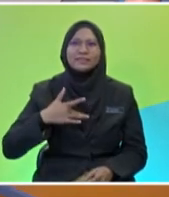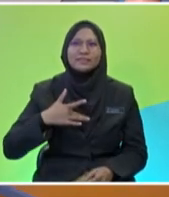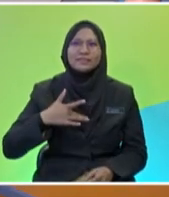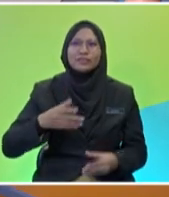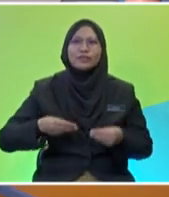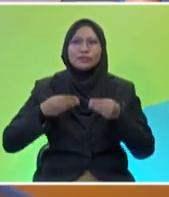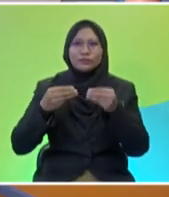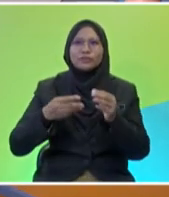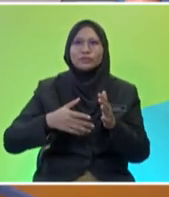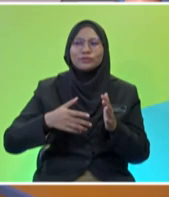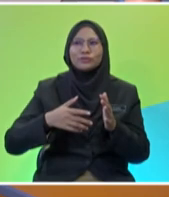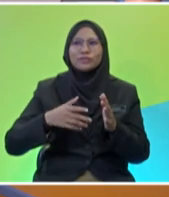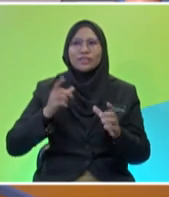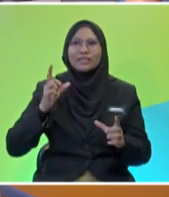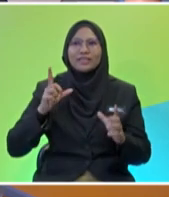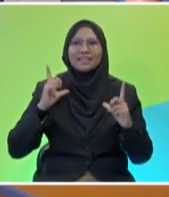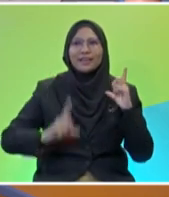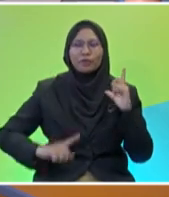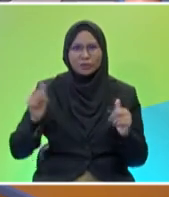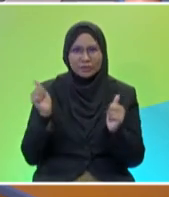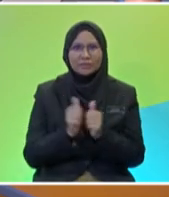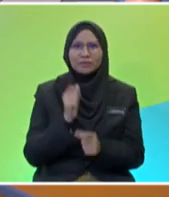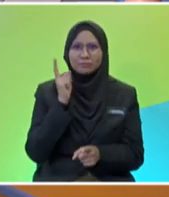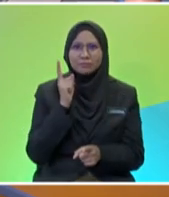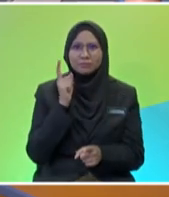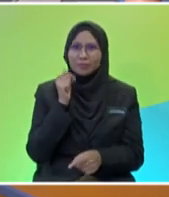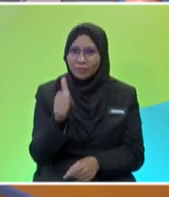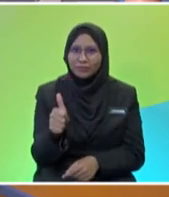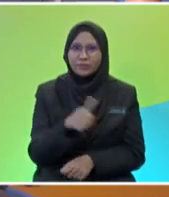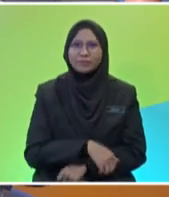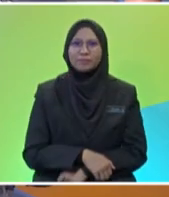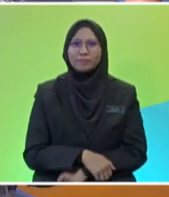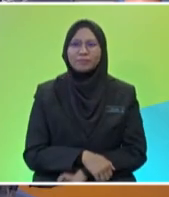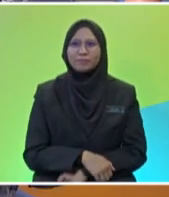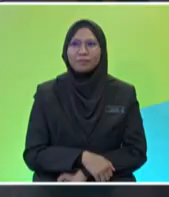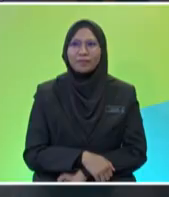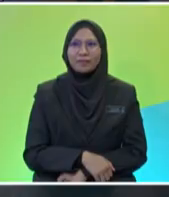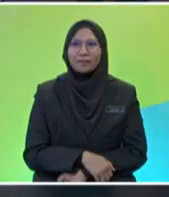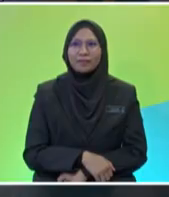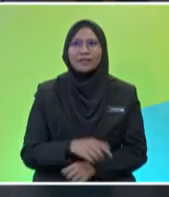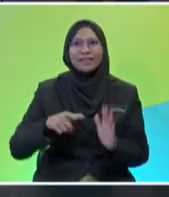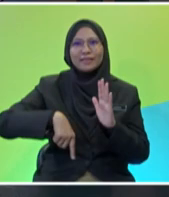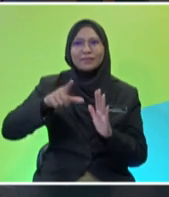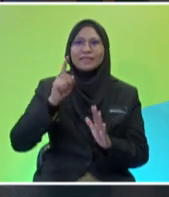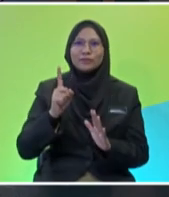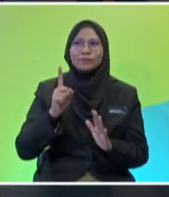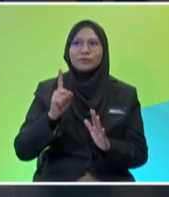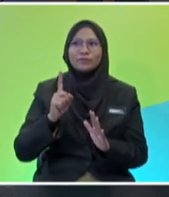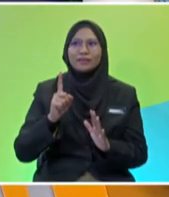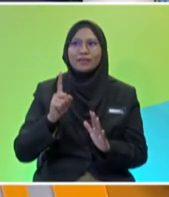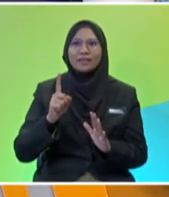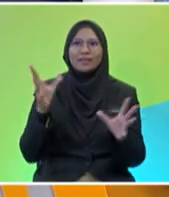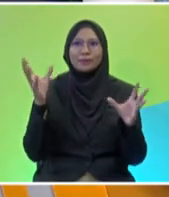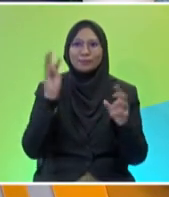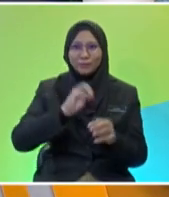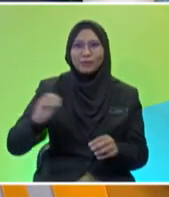saya bagi berapa lebih satu daripada mereka dinosa dari Syahrini maksudnya 6